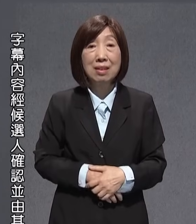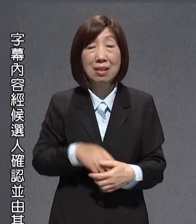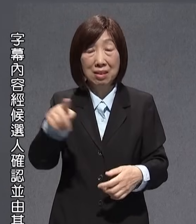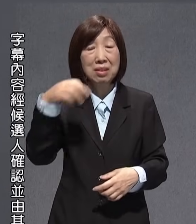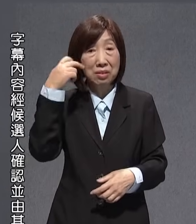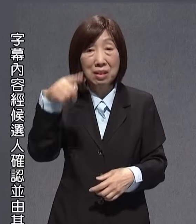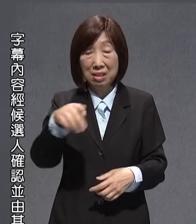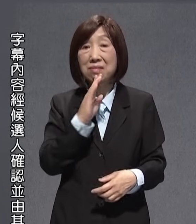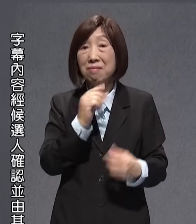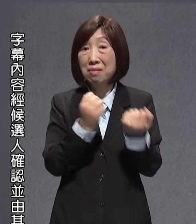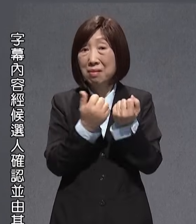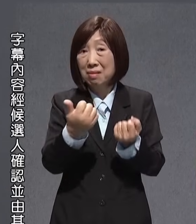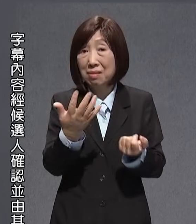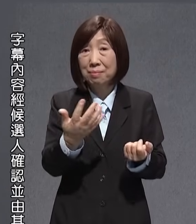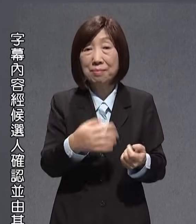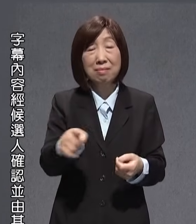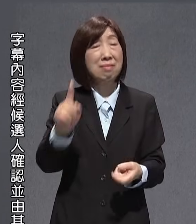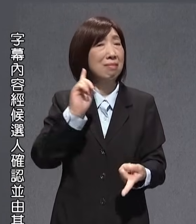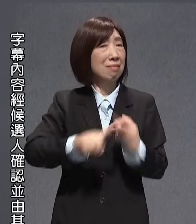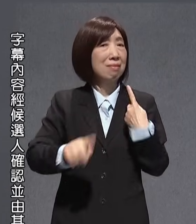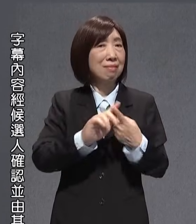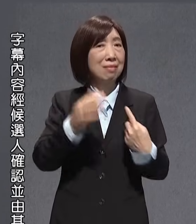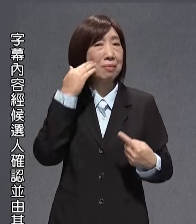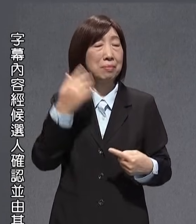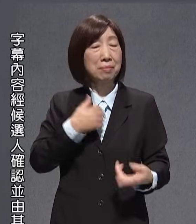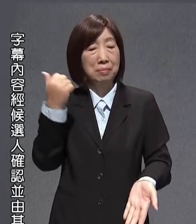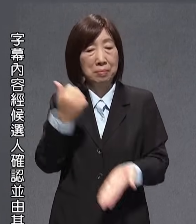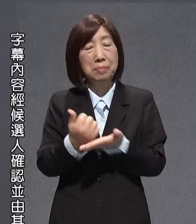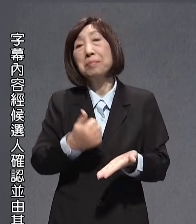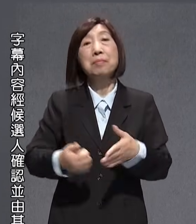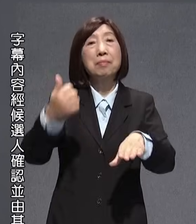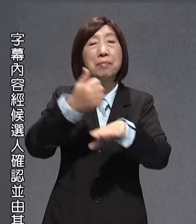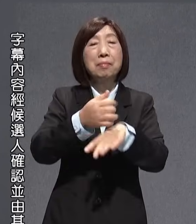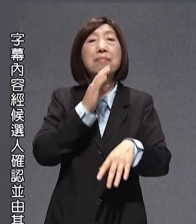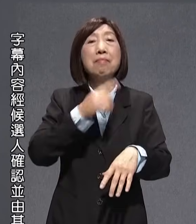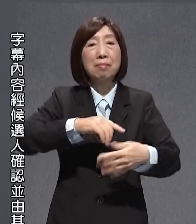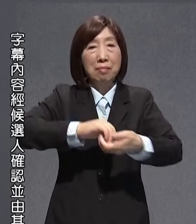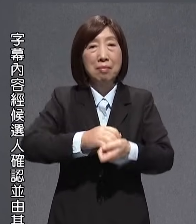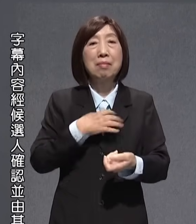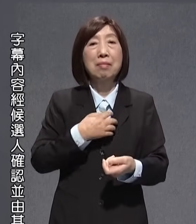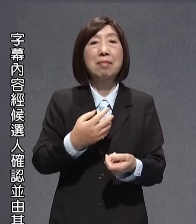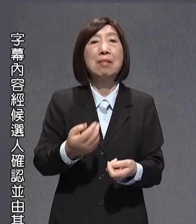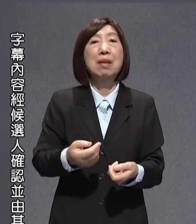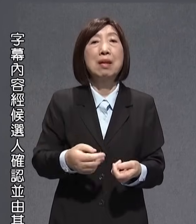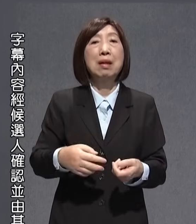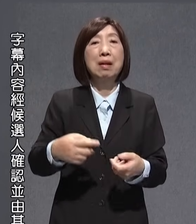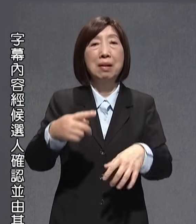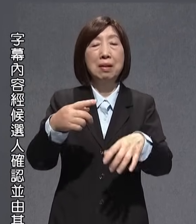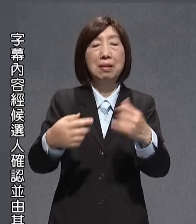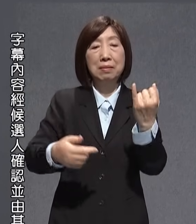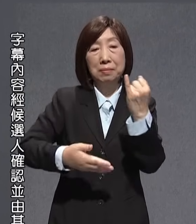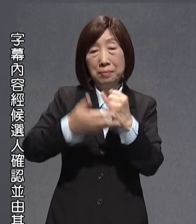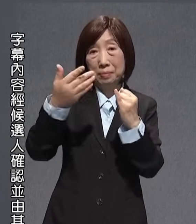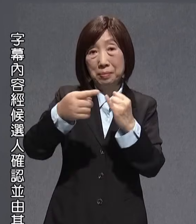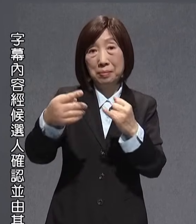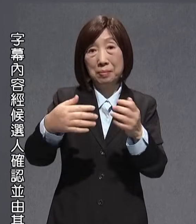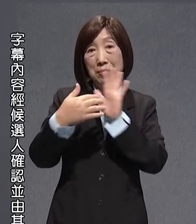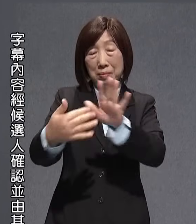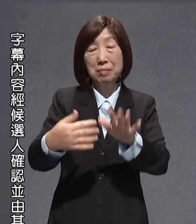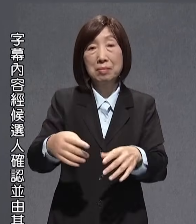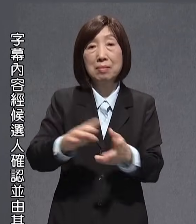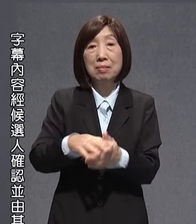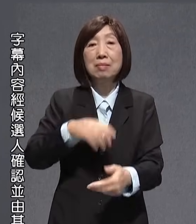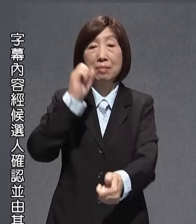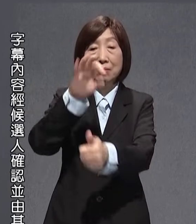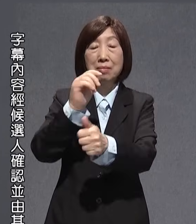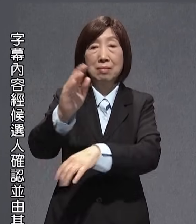作美德看，这绝对不是的嘛。我当选，一定全力落实性骚扰防治，严格要求我的官员的道德